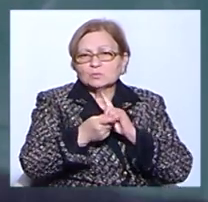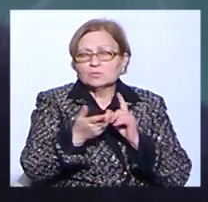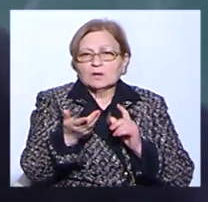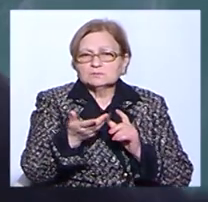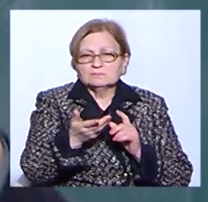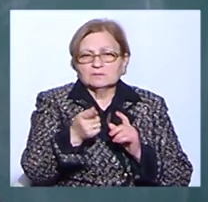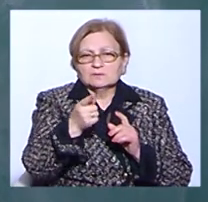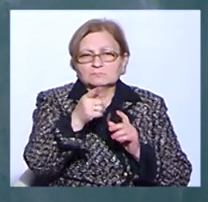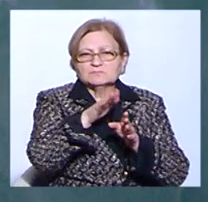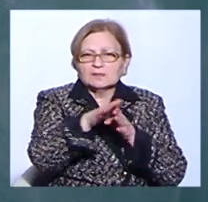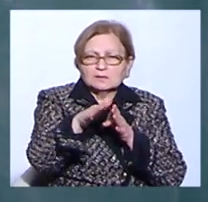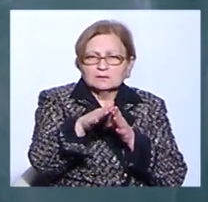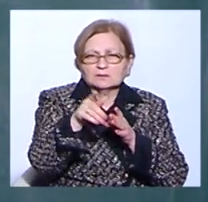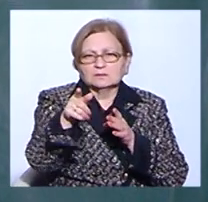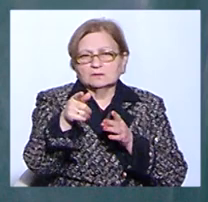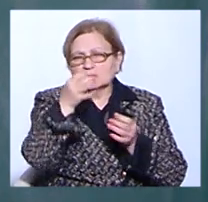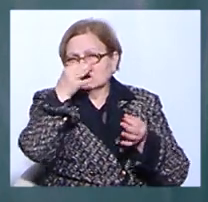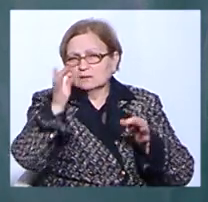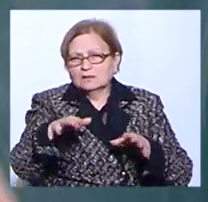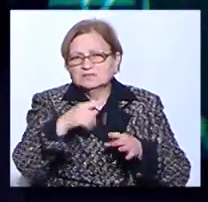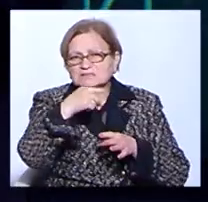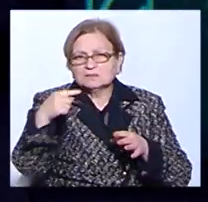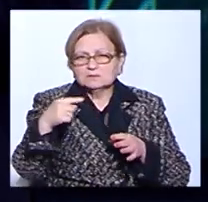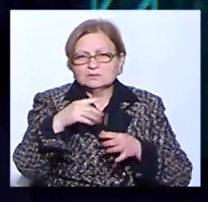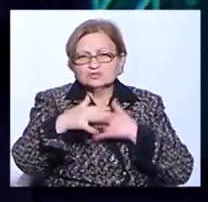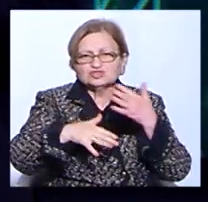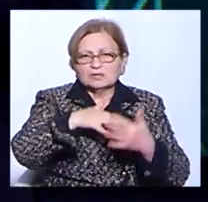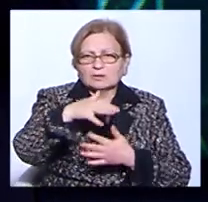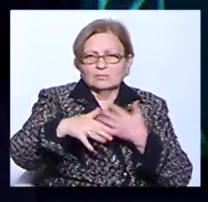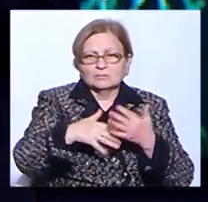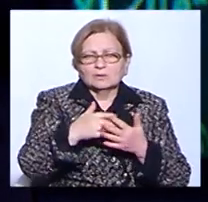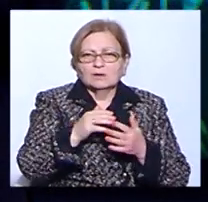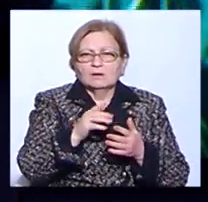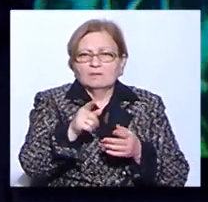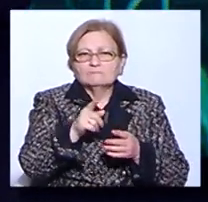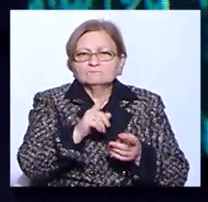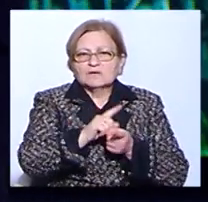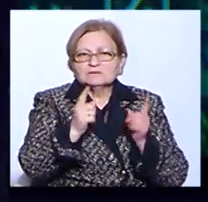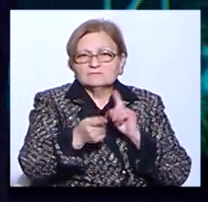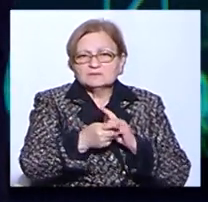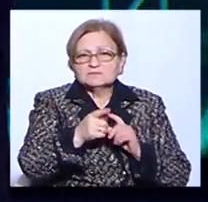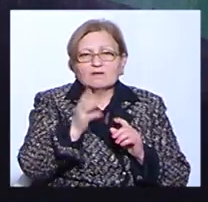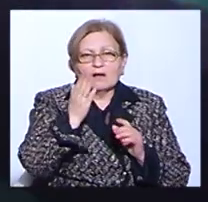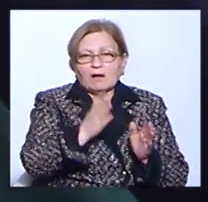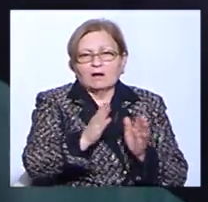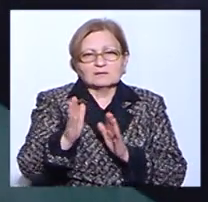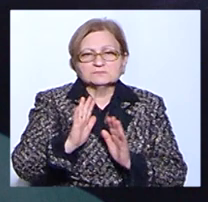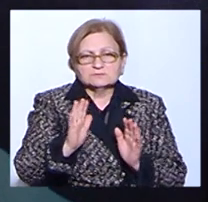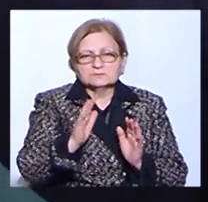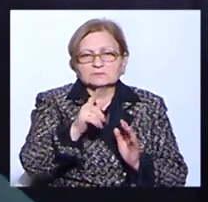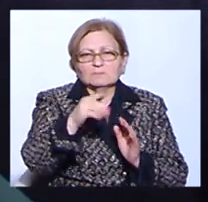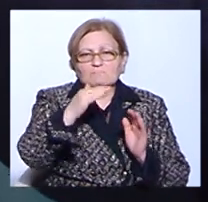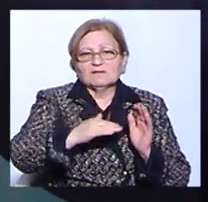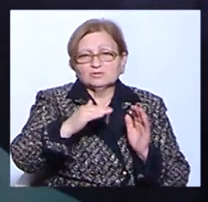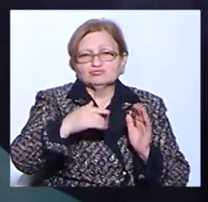ეს მთელი და რიცხვი წილადი, ანუ შერეული რიცხვი არაწესიერ წილადად, ნიშნავს